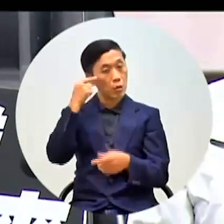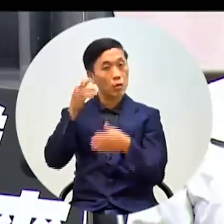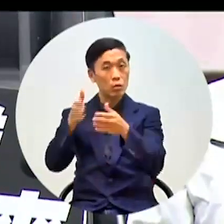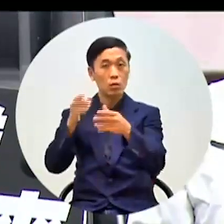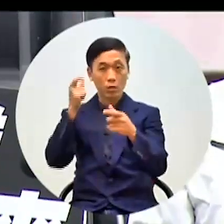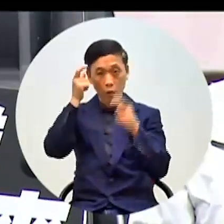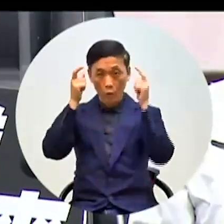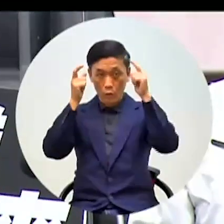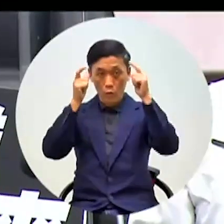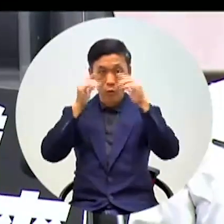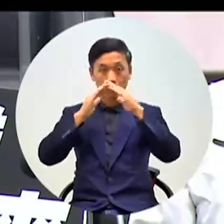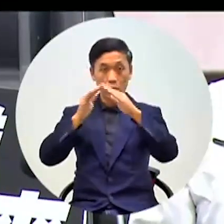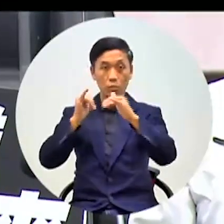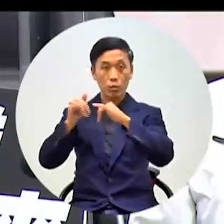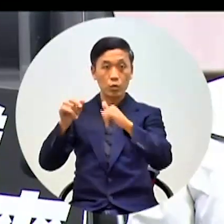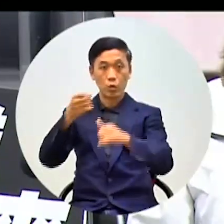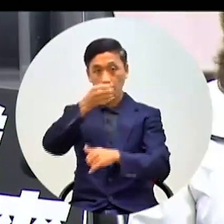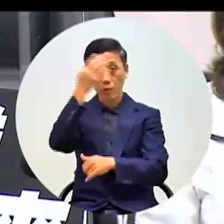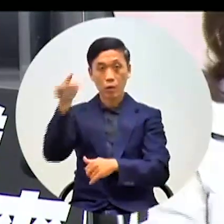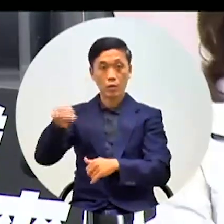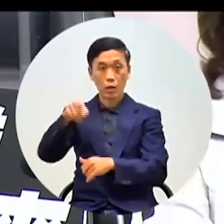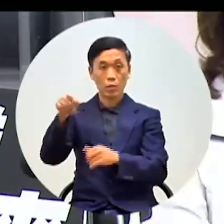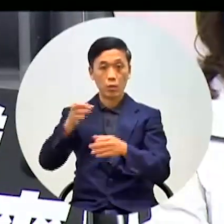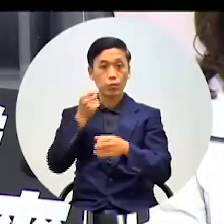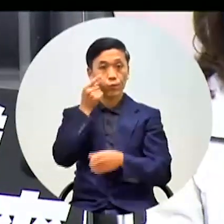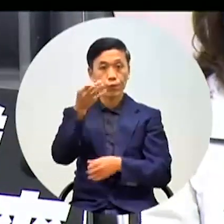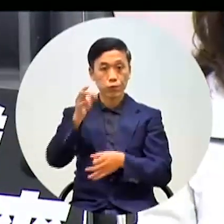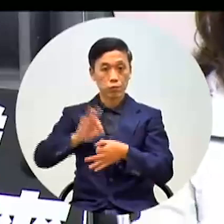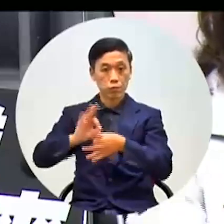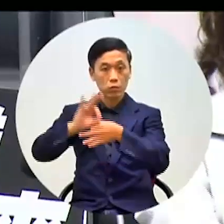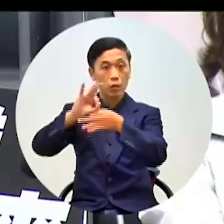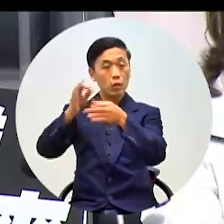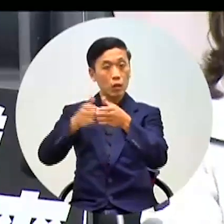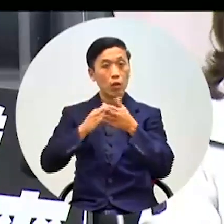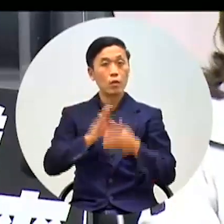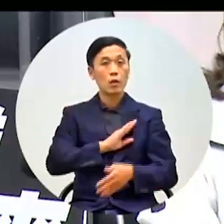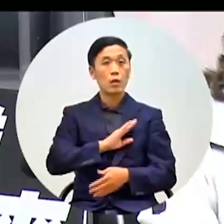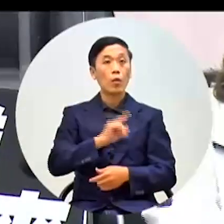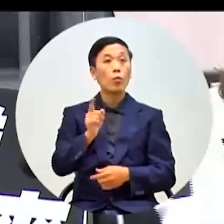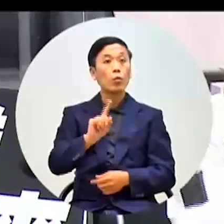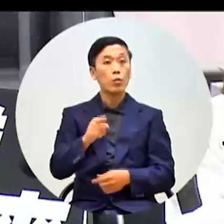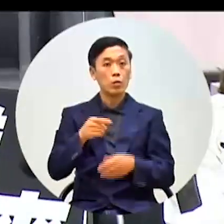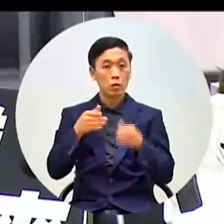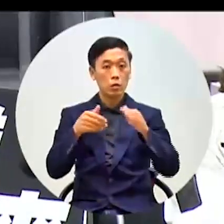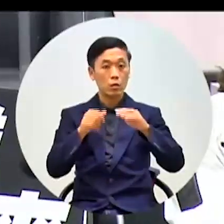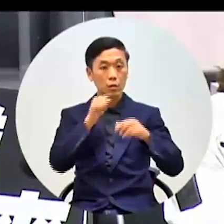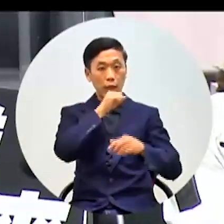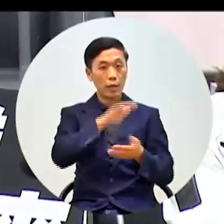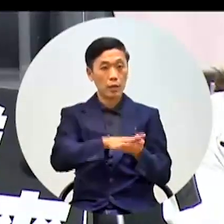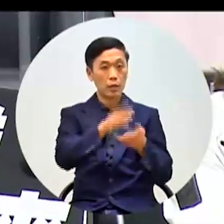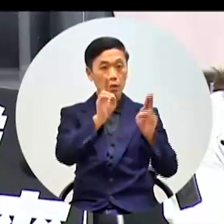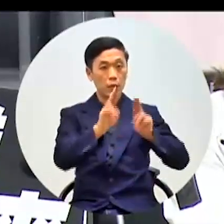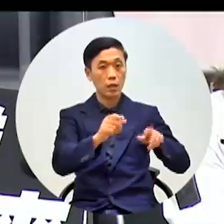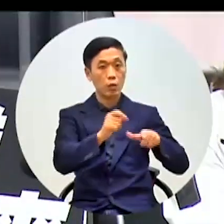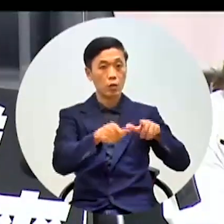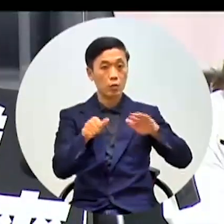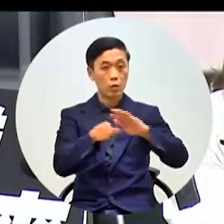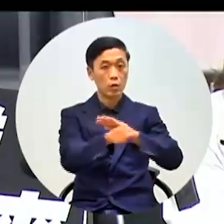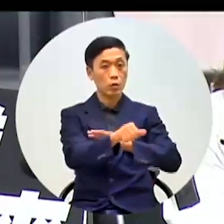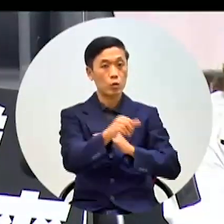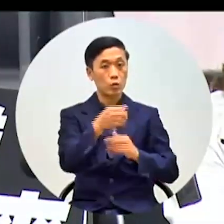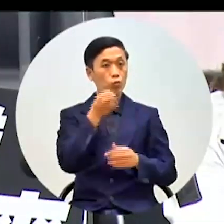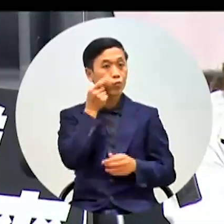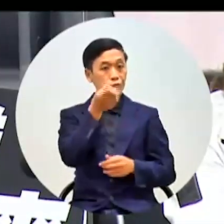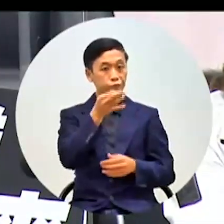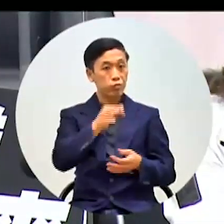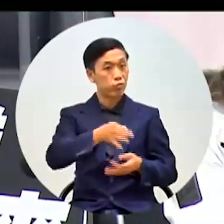资一定要有所提升。因为呢，老实讲呢，进入台积电呢才可能有高薪，但是其他各行各